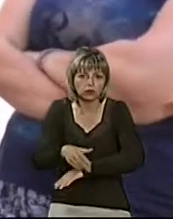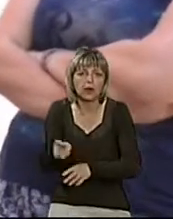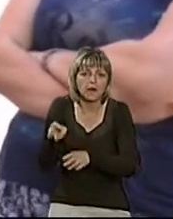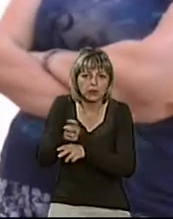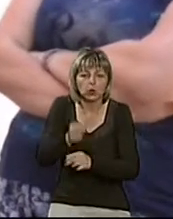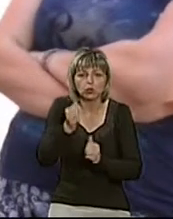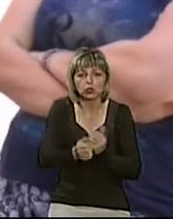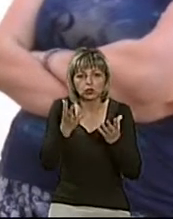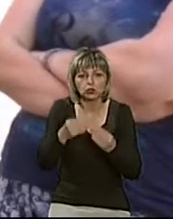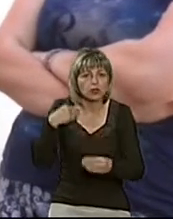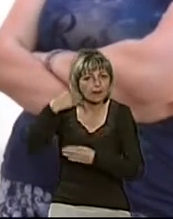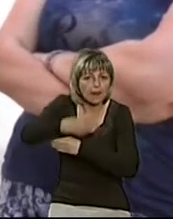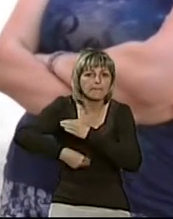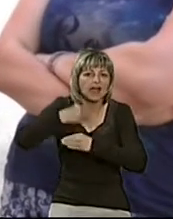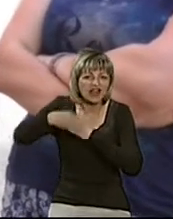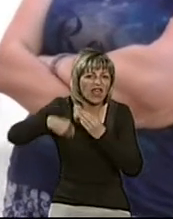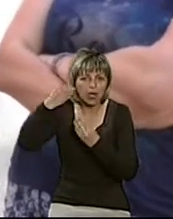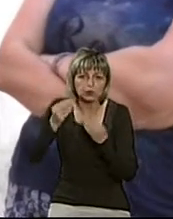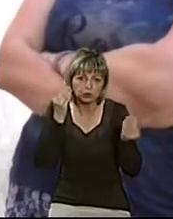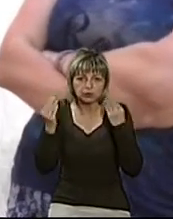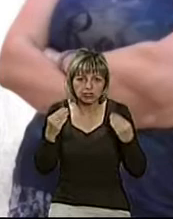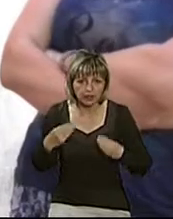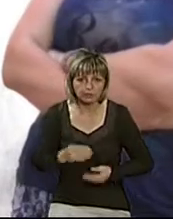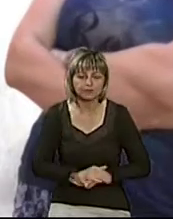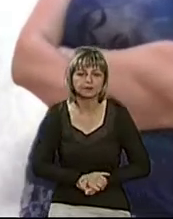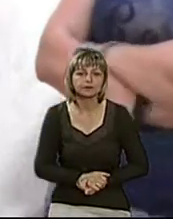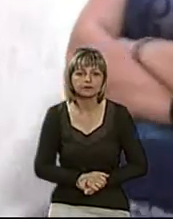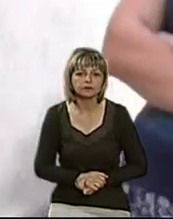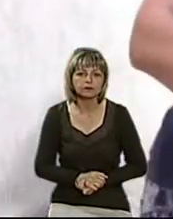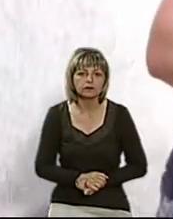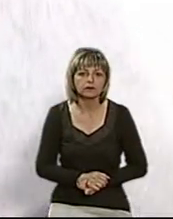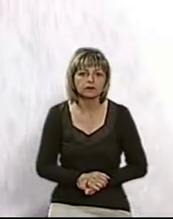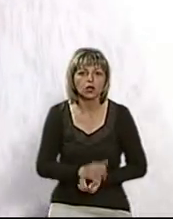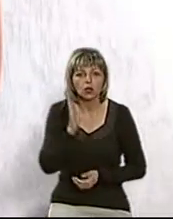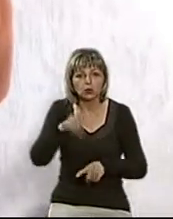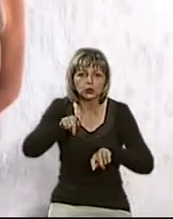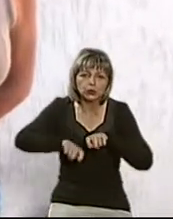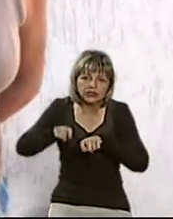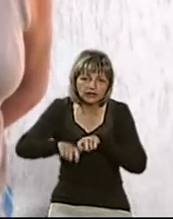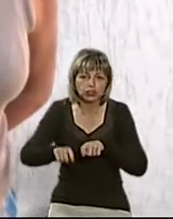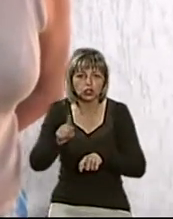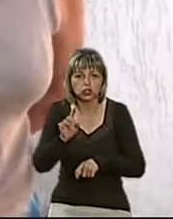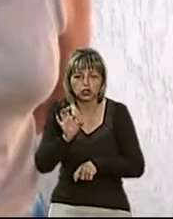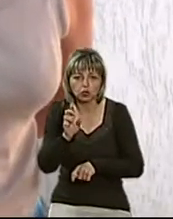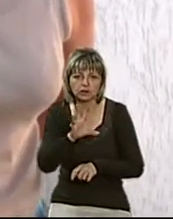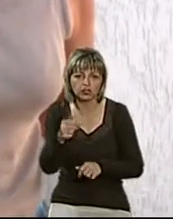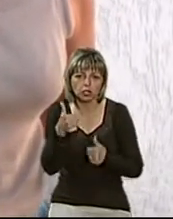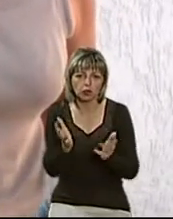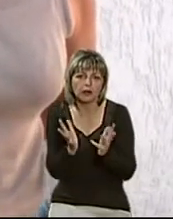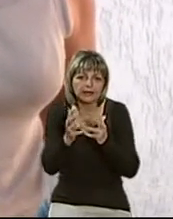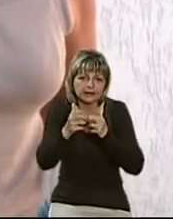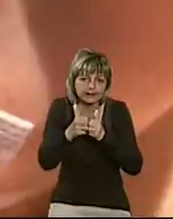щодня на перев'язочки. Що будуть дивитися, щоб воно добре